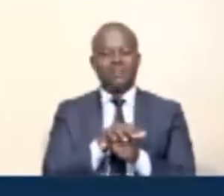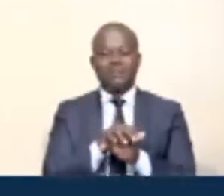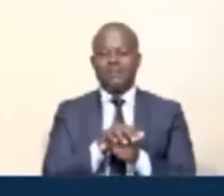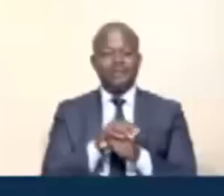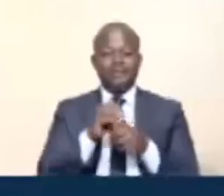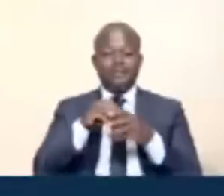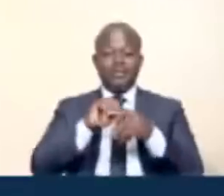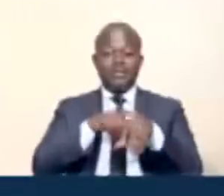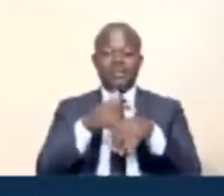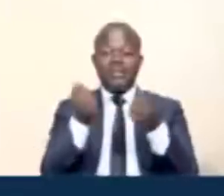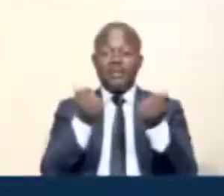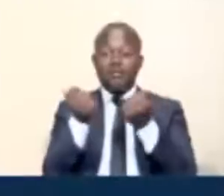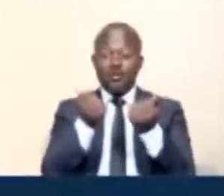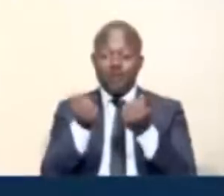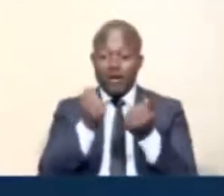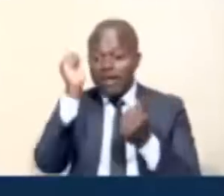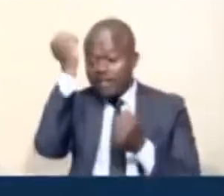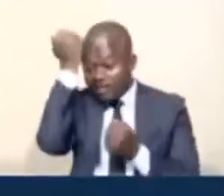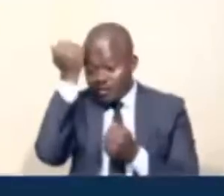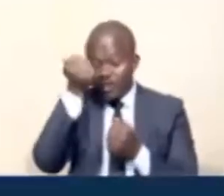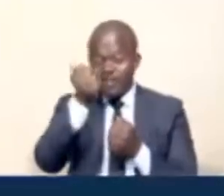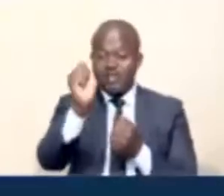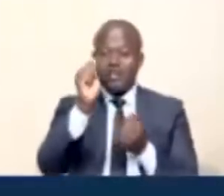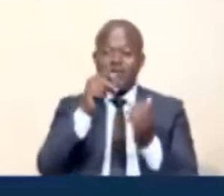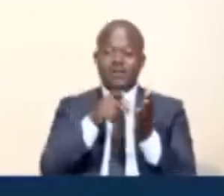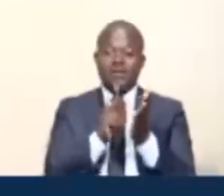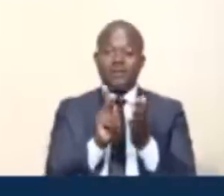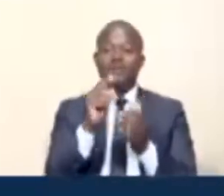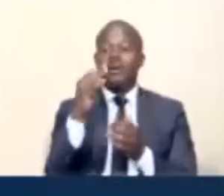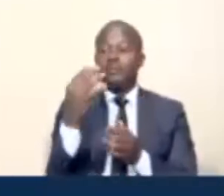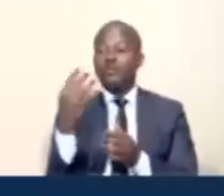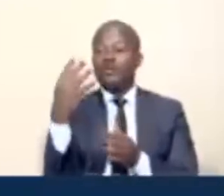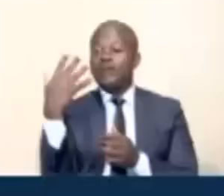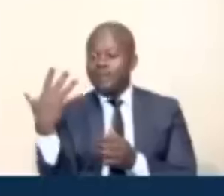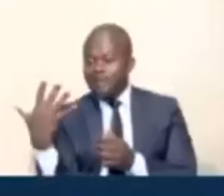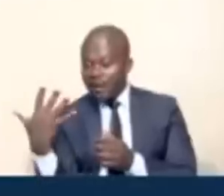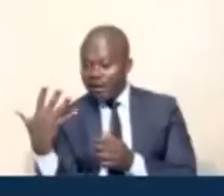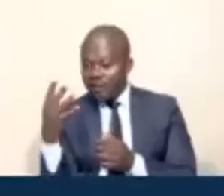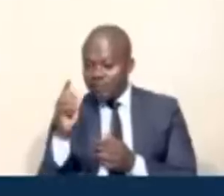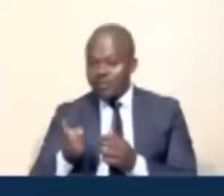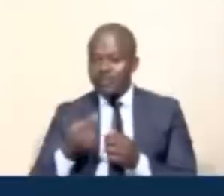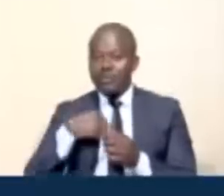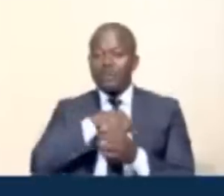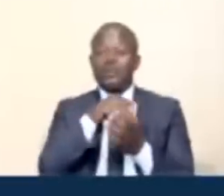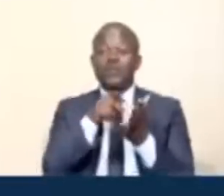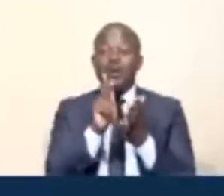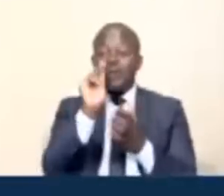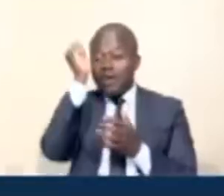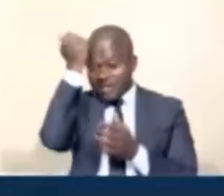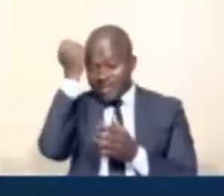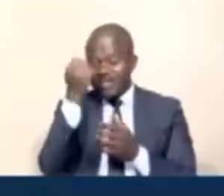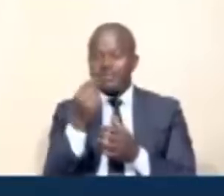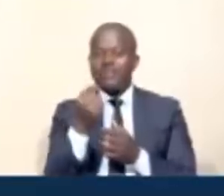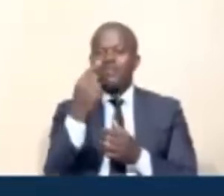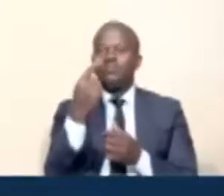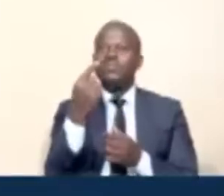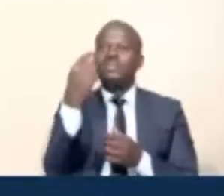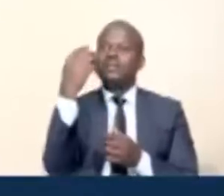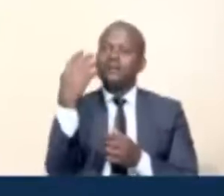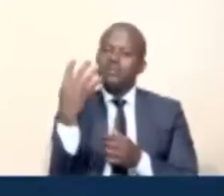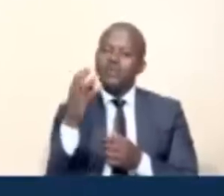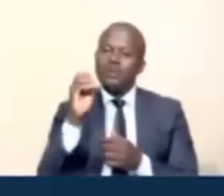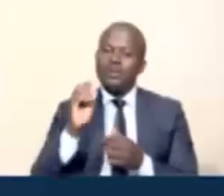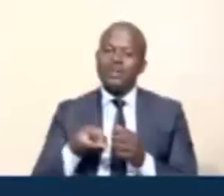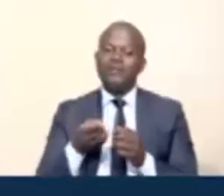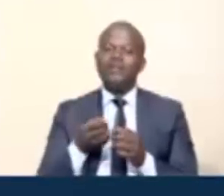Mu gihe imodoka asiranse igura 45,000. Kwe turacyagura asiranse 140,000.